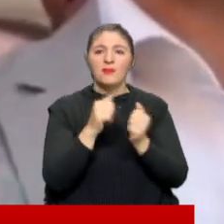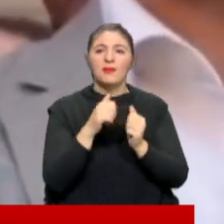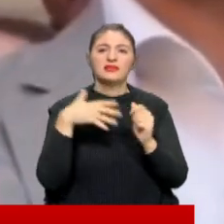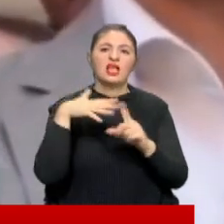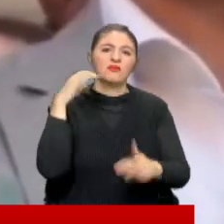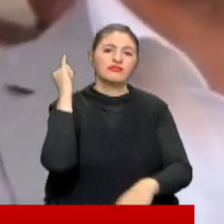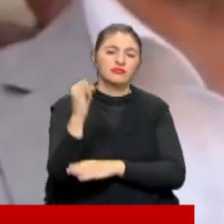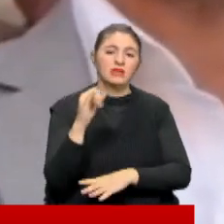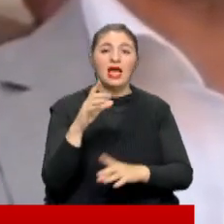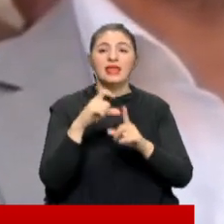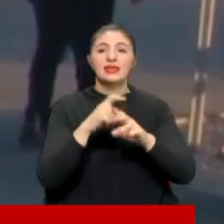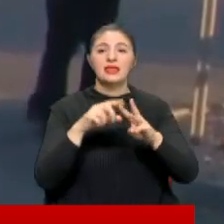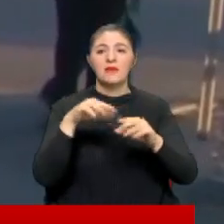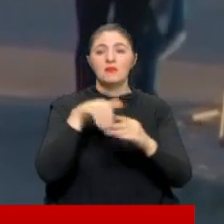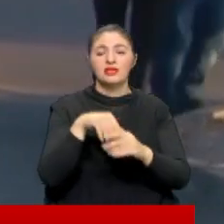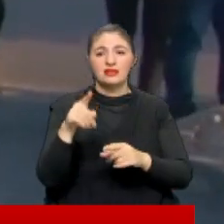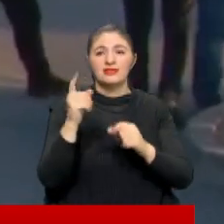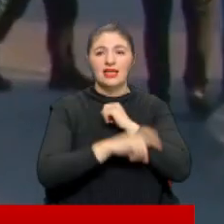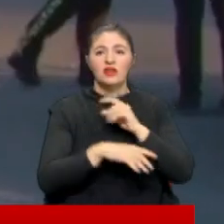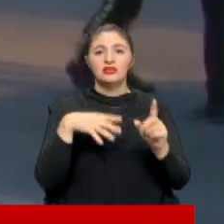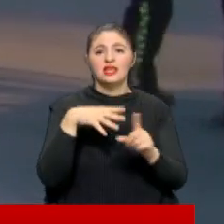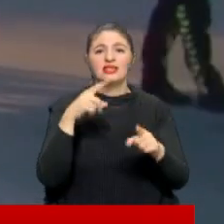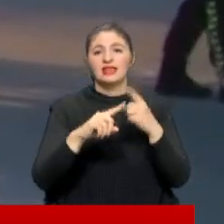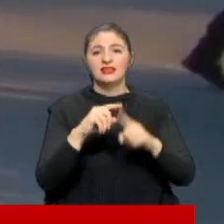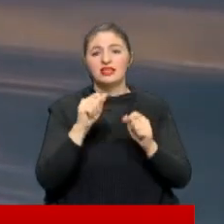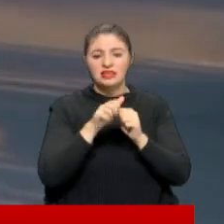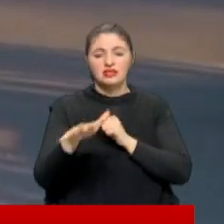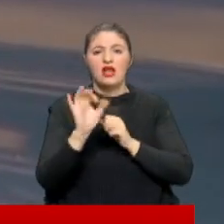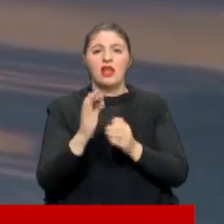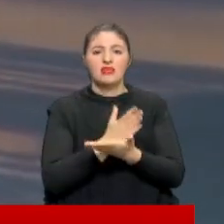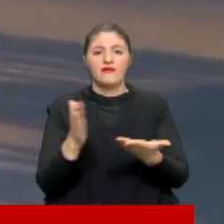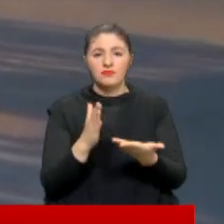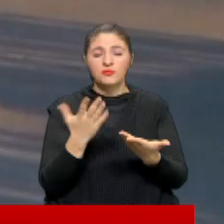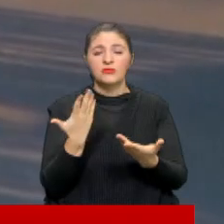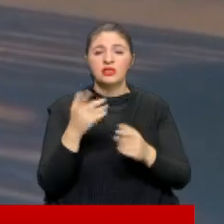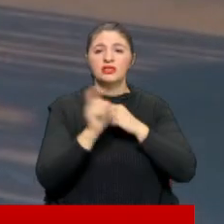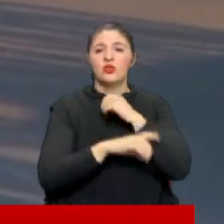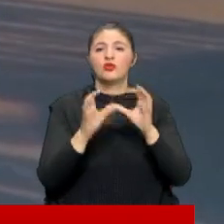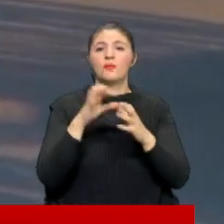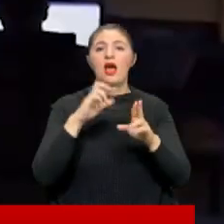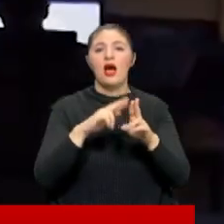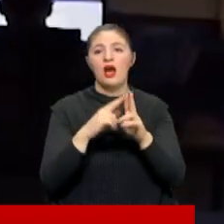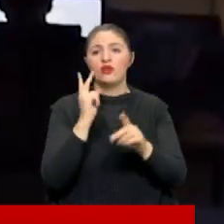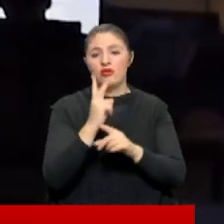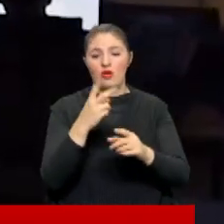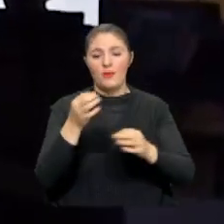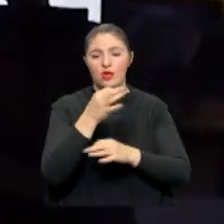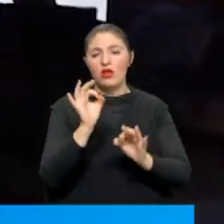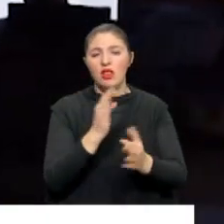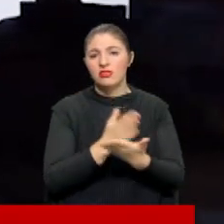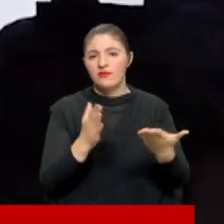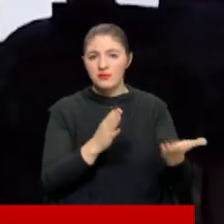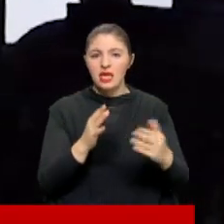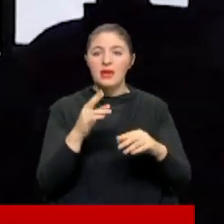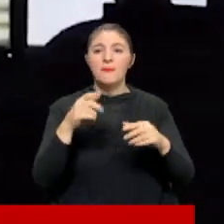saldırıyı kınadı Dem partide terör saldırısının siyasetteki yankısı da sürüyor terör örgütü PKK'ya yönelik operasyonlarda